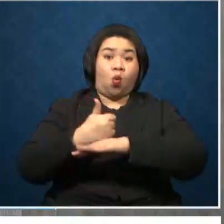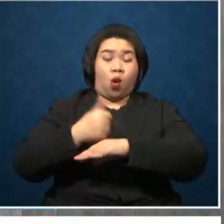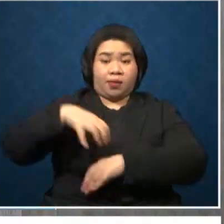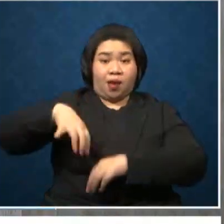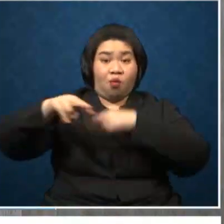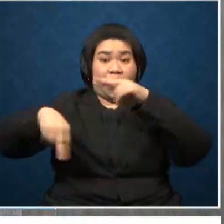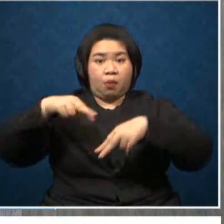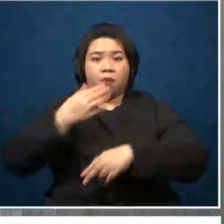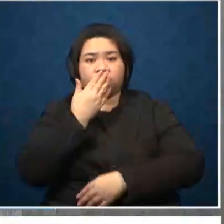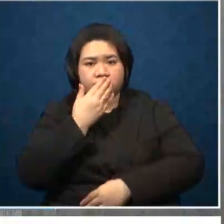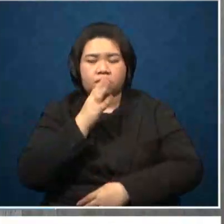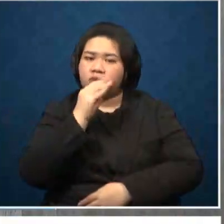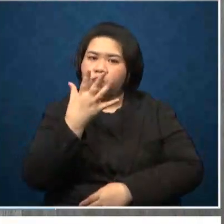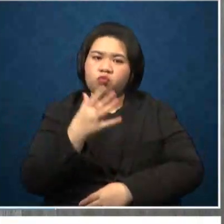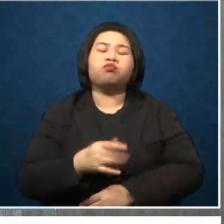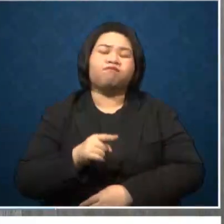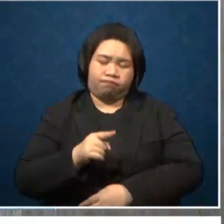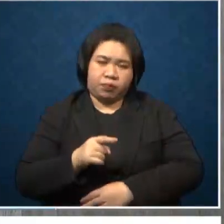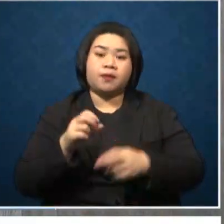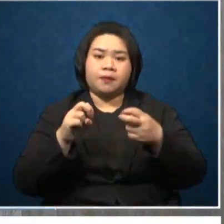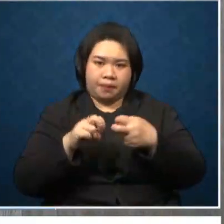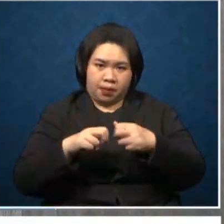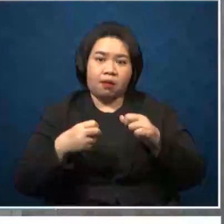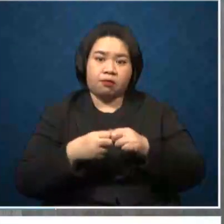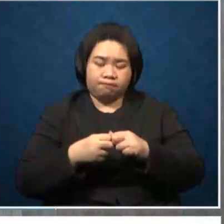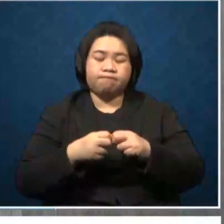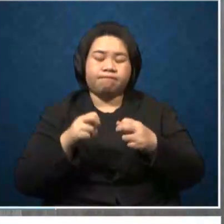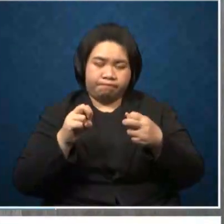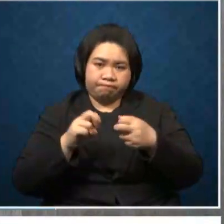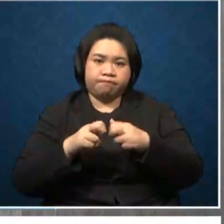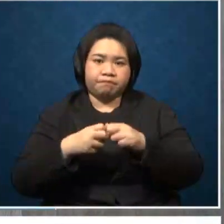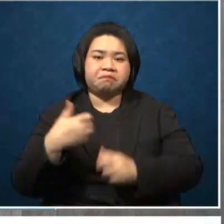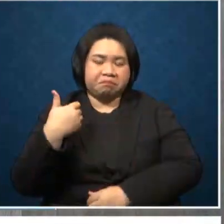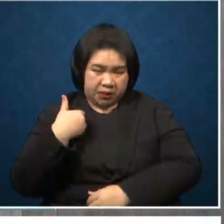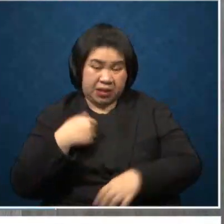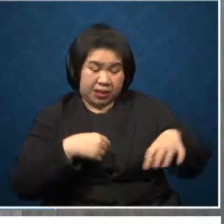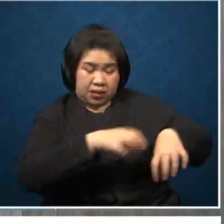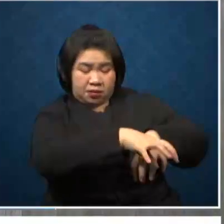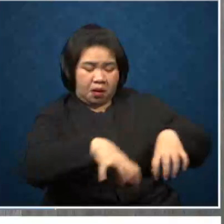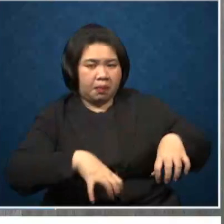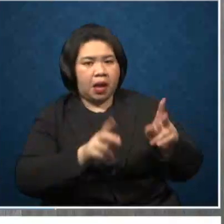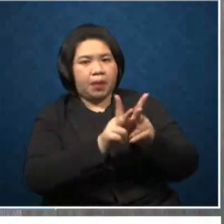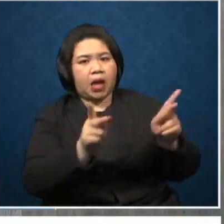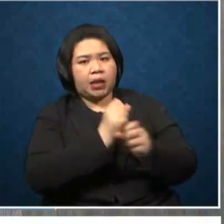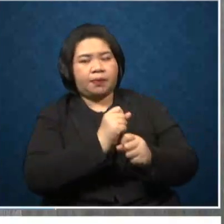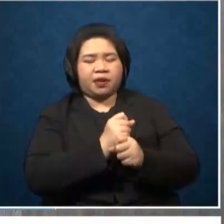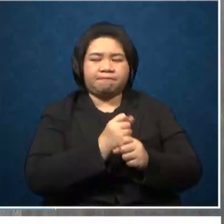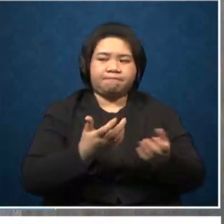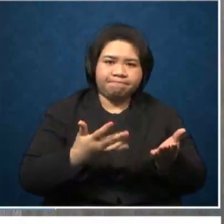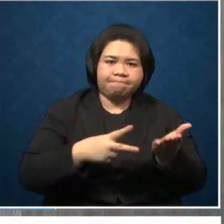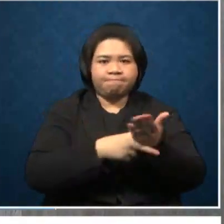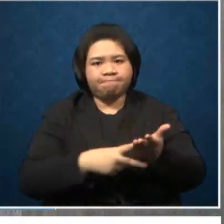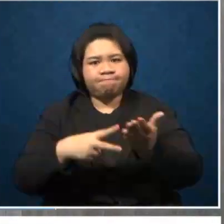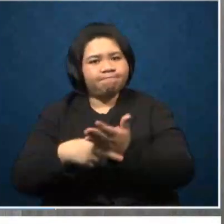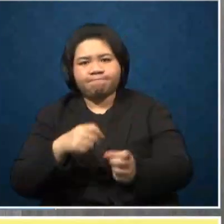ตรงนี้เองครับที่ก่อให้เกิดปัญหาแล้วก็กรรมการหมู่บ้านไม่เวิร์คไม่สามารถทำงานได้อย่าง